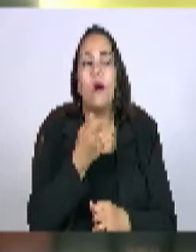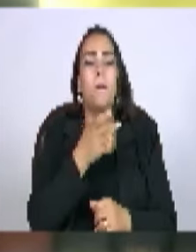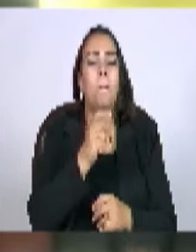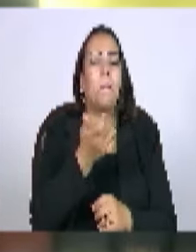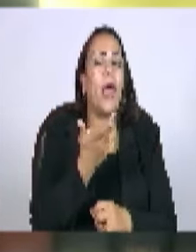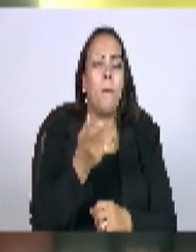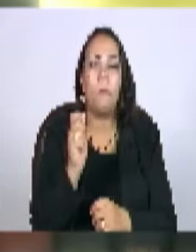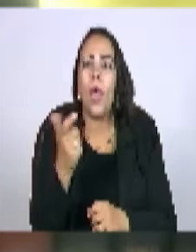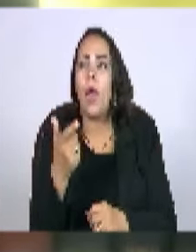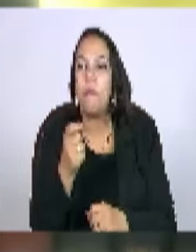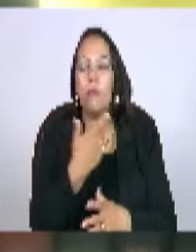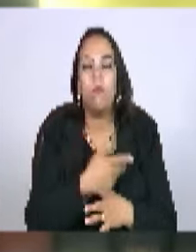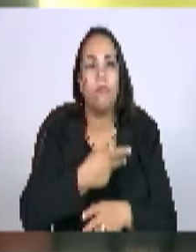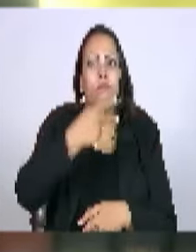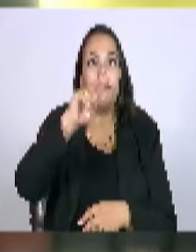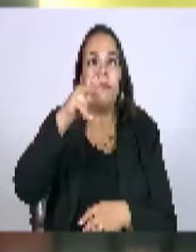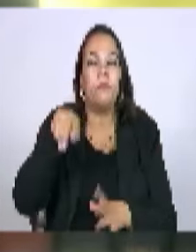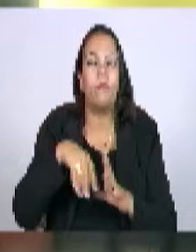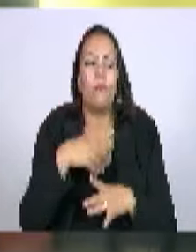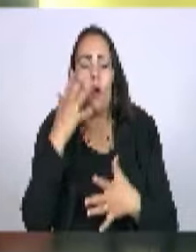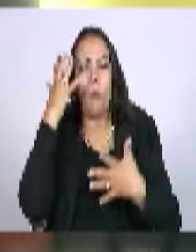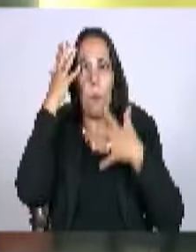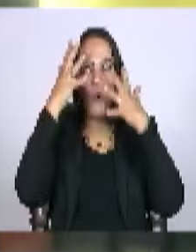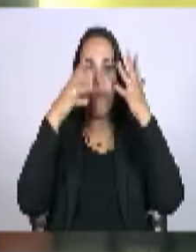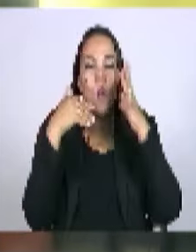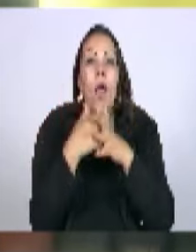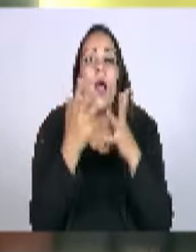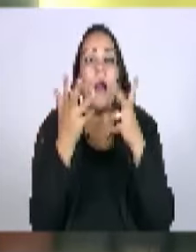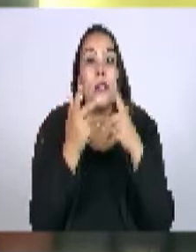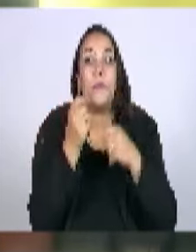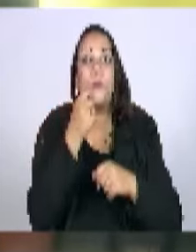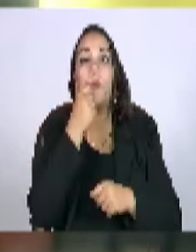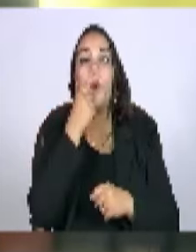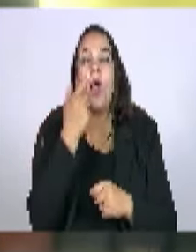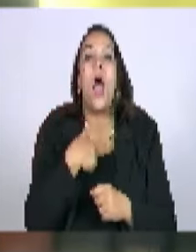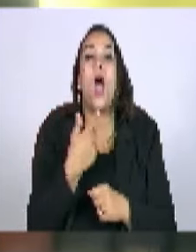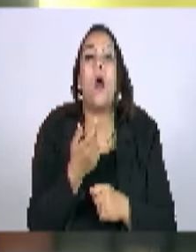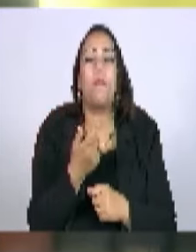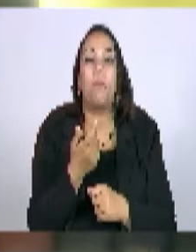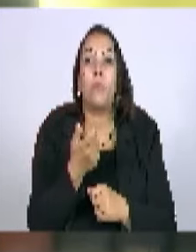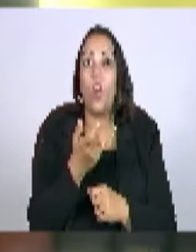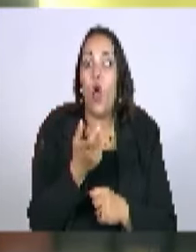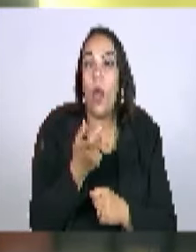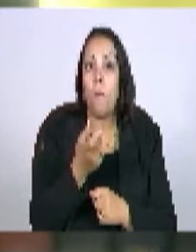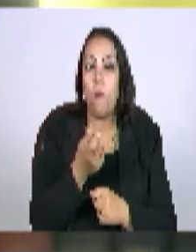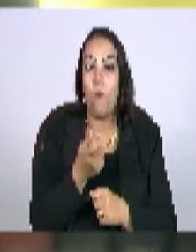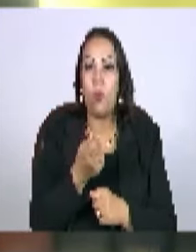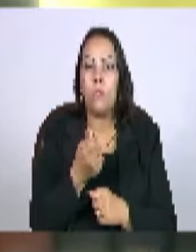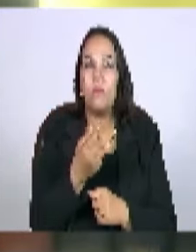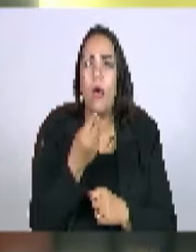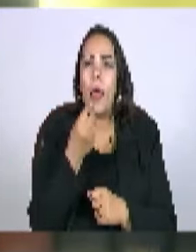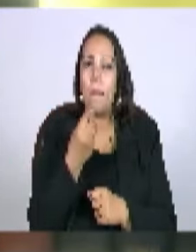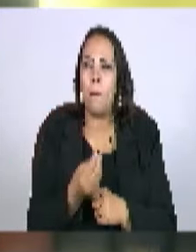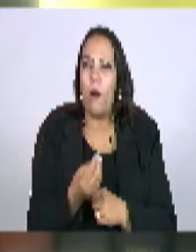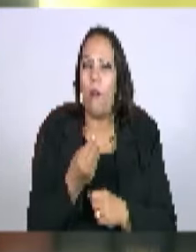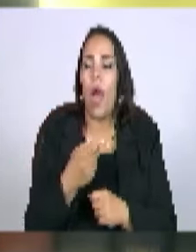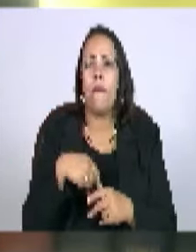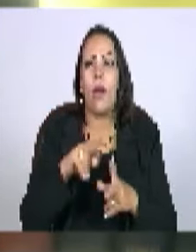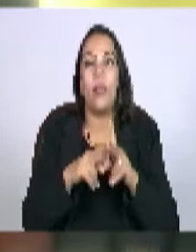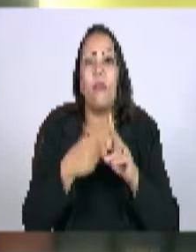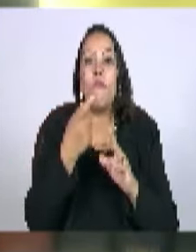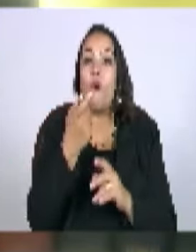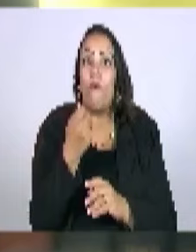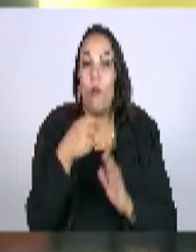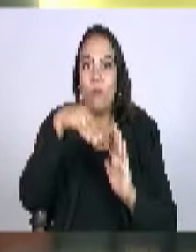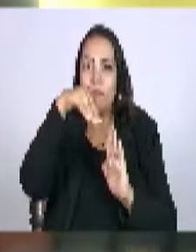الاسعار الظاهر والاحصاءات بتقول ان الاسعار هديت في امور كثيره يعني حدث انخفاضات